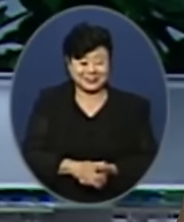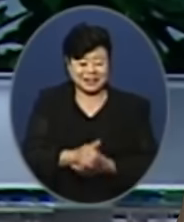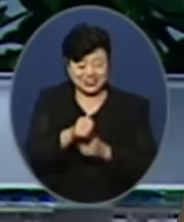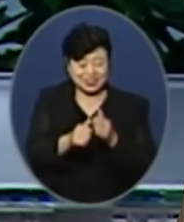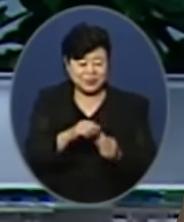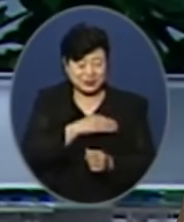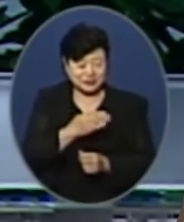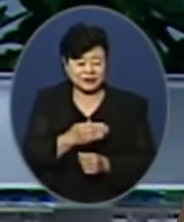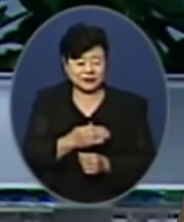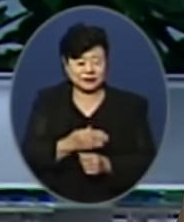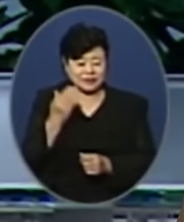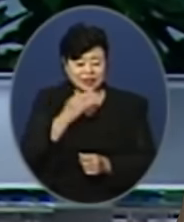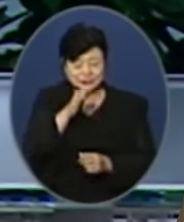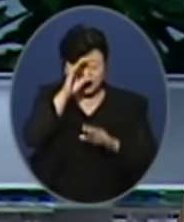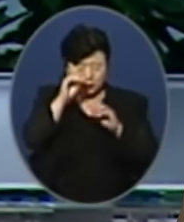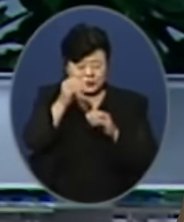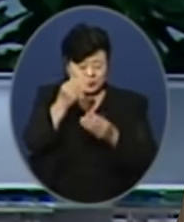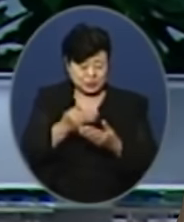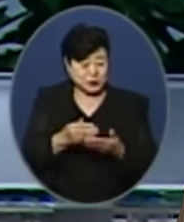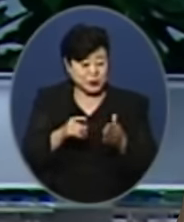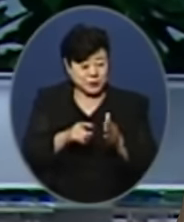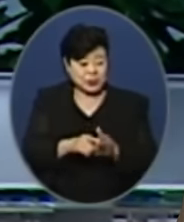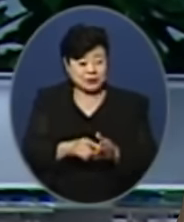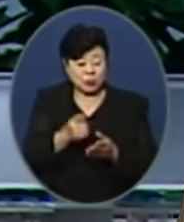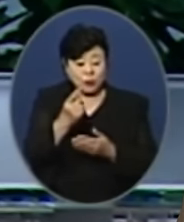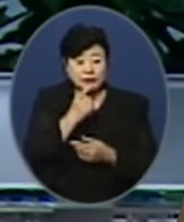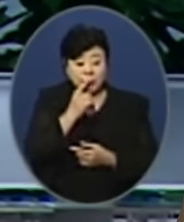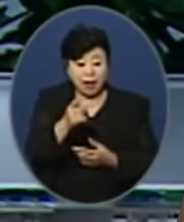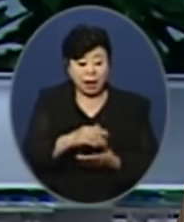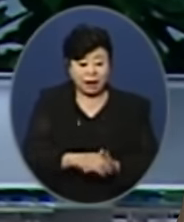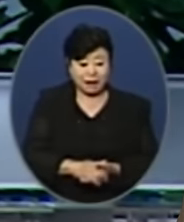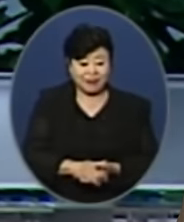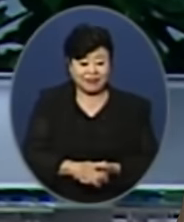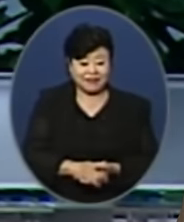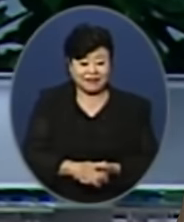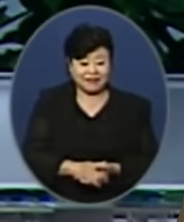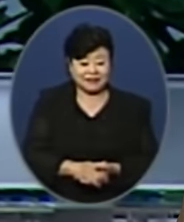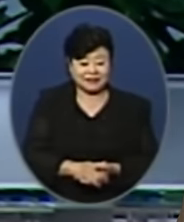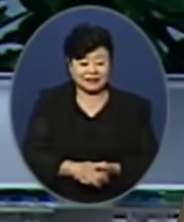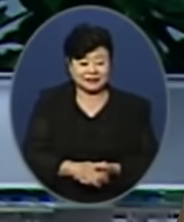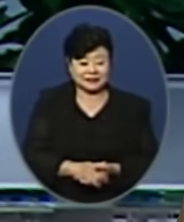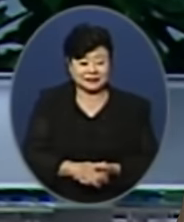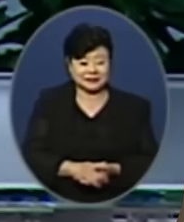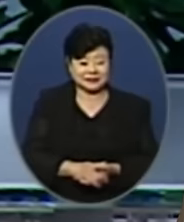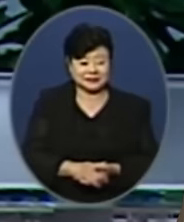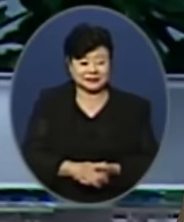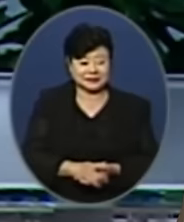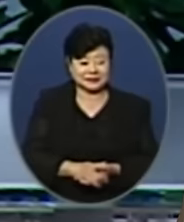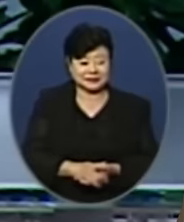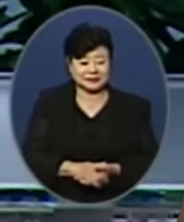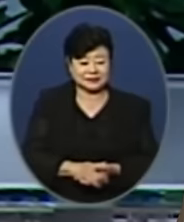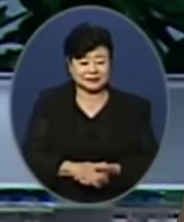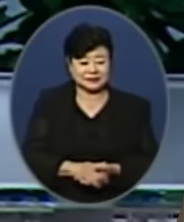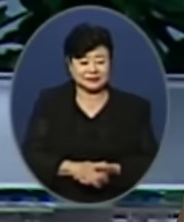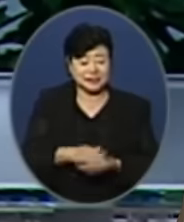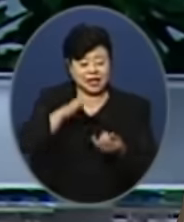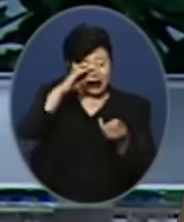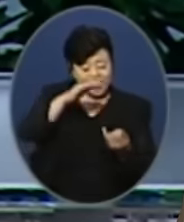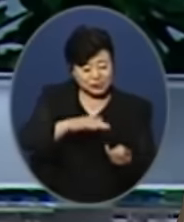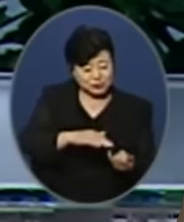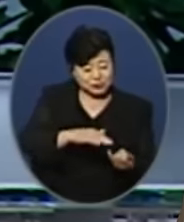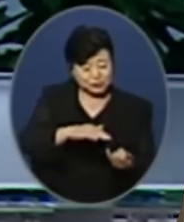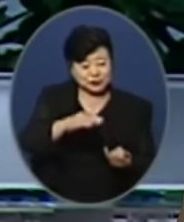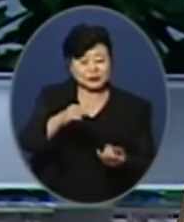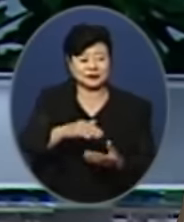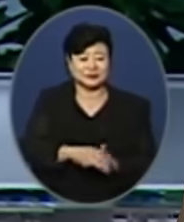하나님 능력으로 이렇게 지나기 위해서 찾아왔다고. 그래 제가 안수를